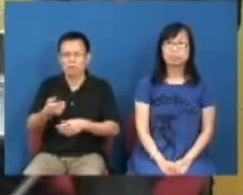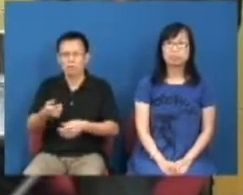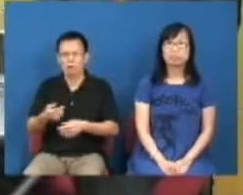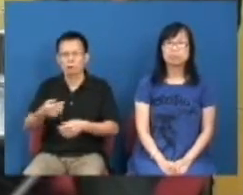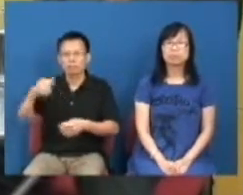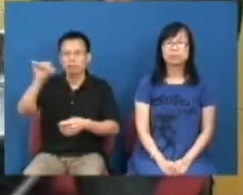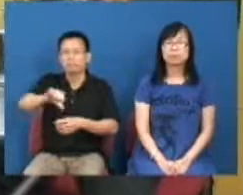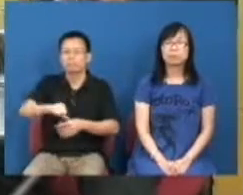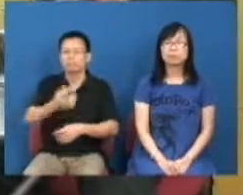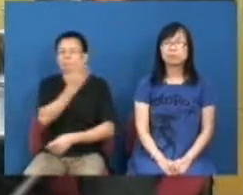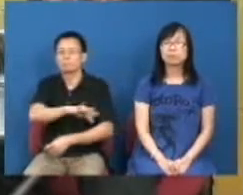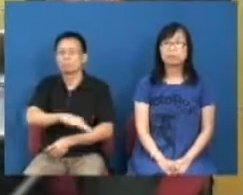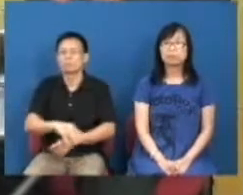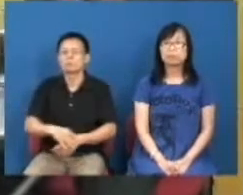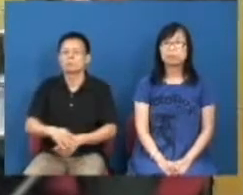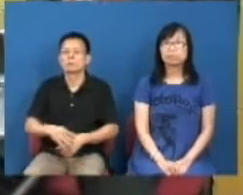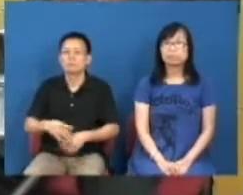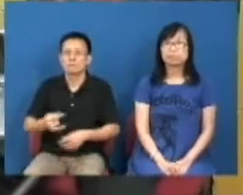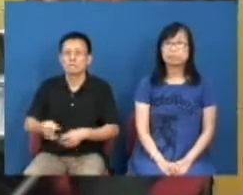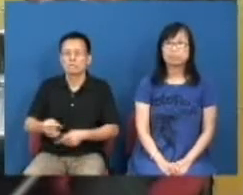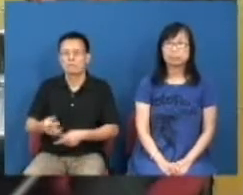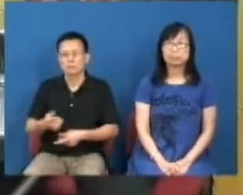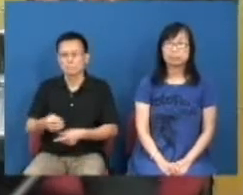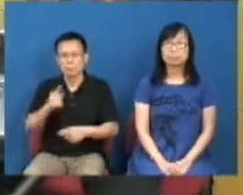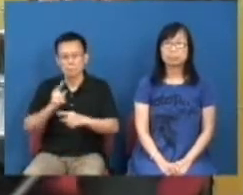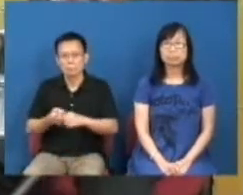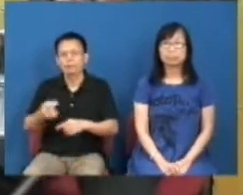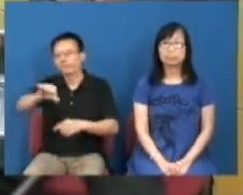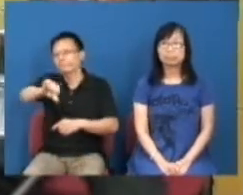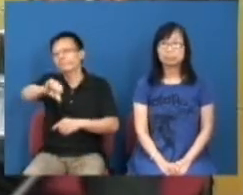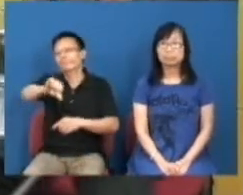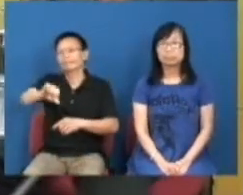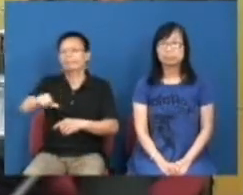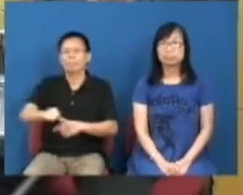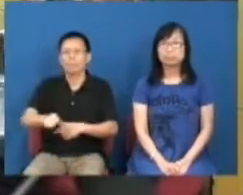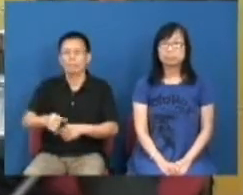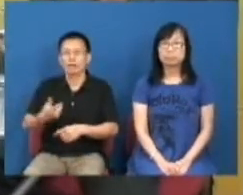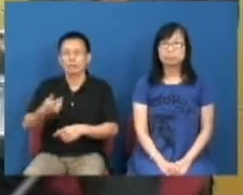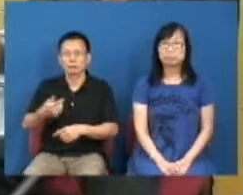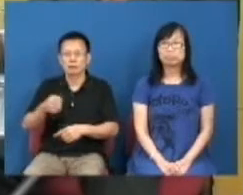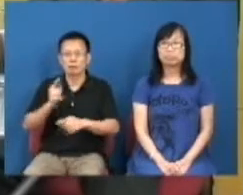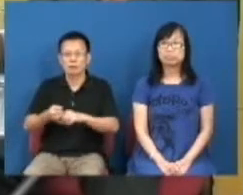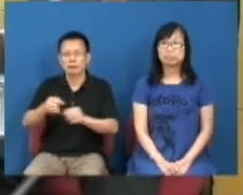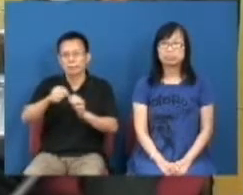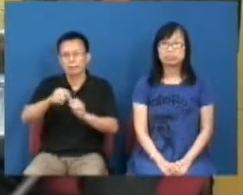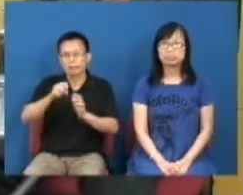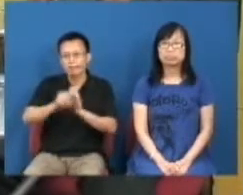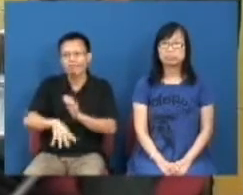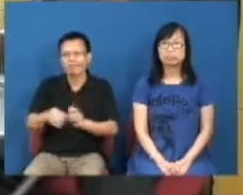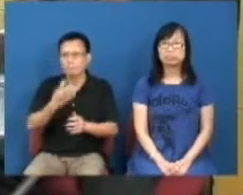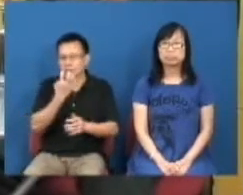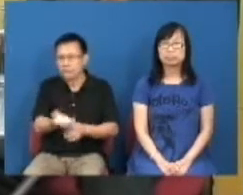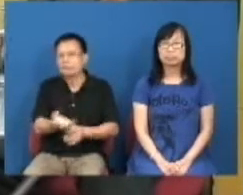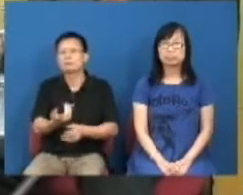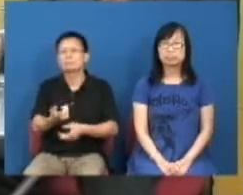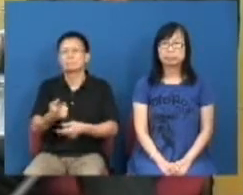自算，真係嚇。真係失敗咗啦嚇，拗唔贏啦，真係損失嘅時候，你又翻轉頭